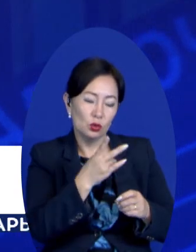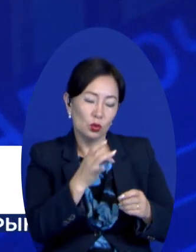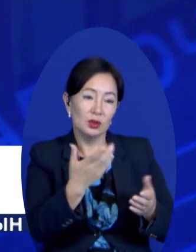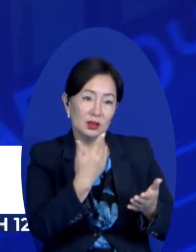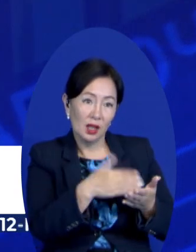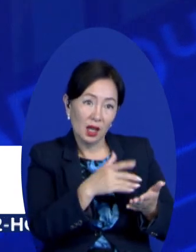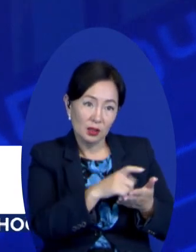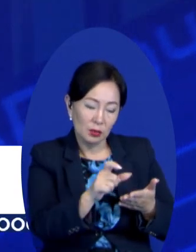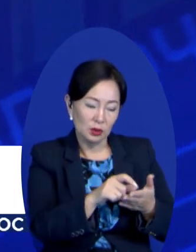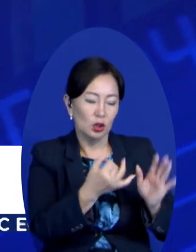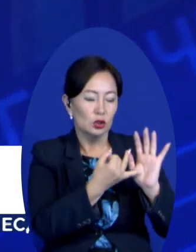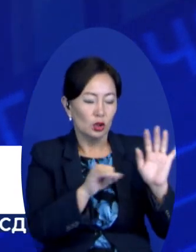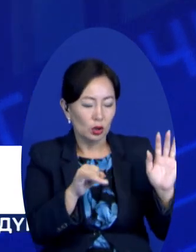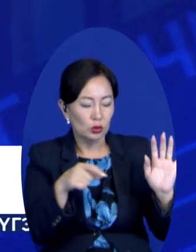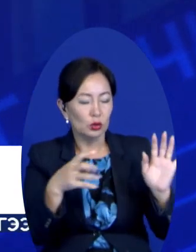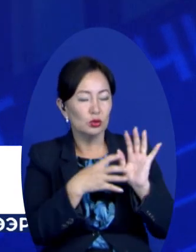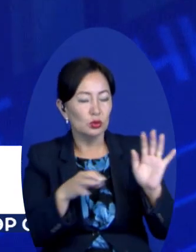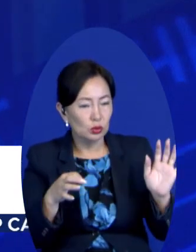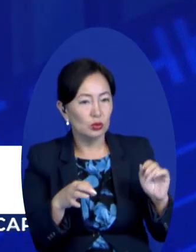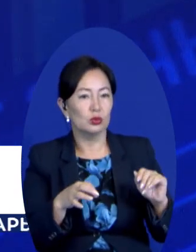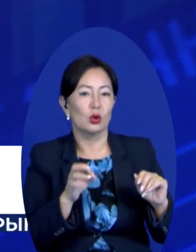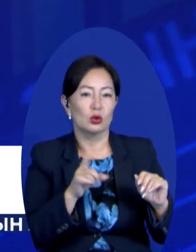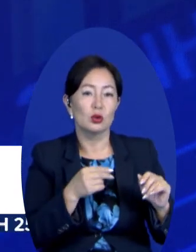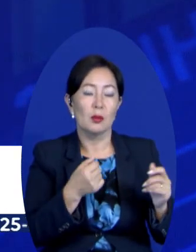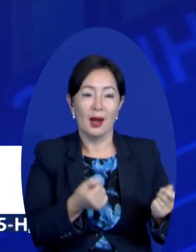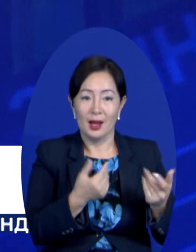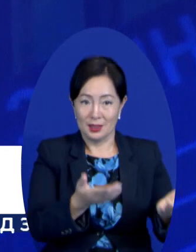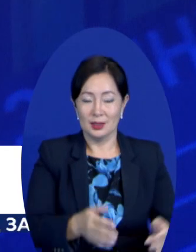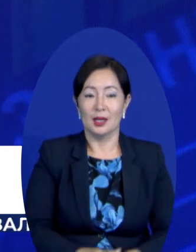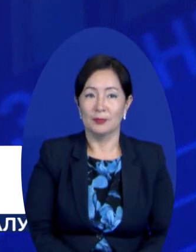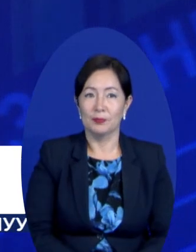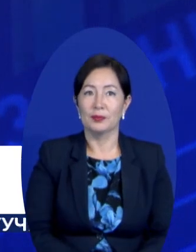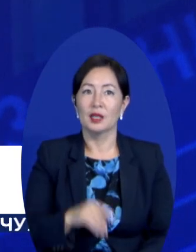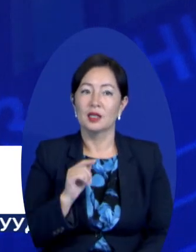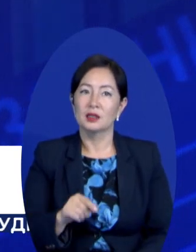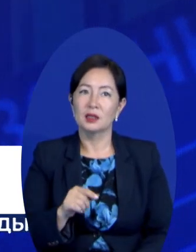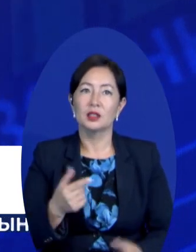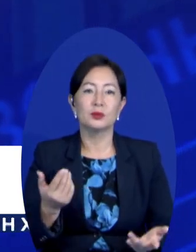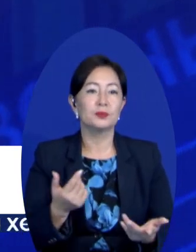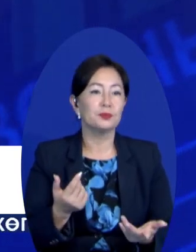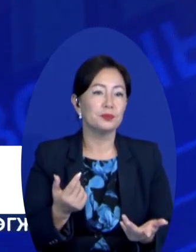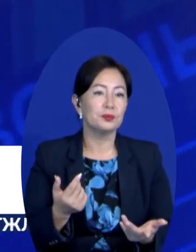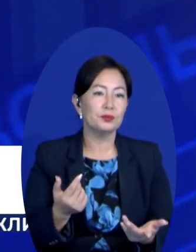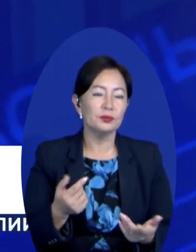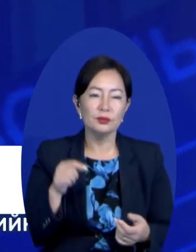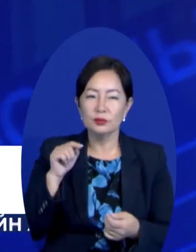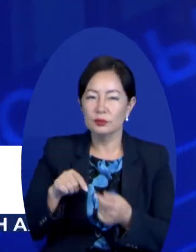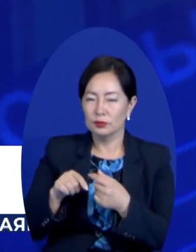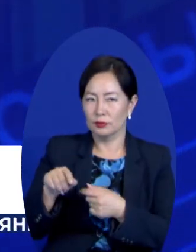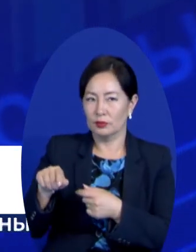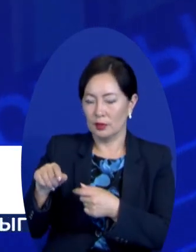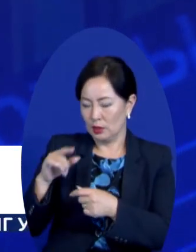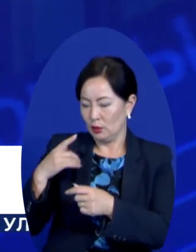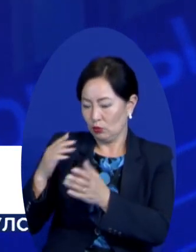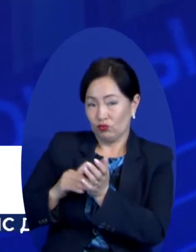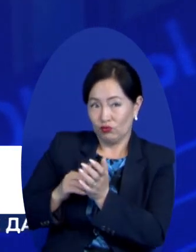одоо 700-900 орчим автомашин өнөөдөр гарч байна. За тэгэхээр энэ нь бол ялангуяа сүүлийн 2 сар бол нэлээд